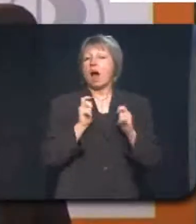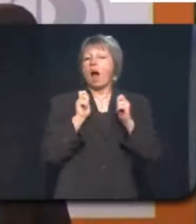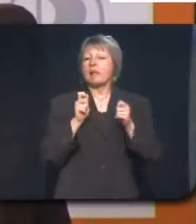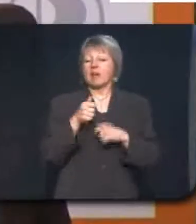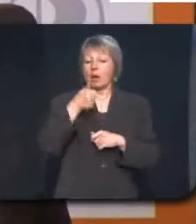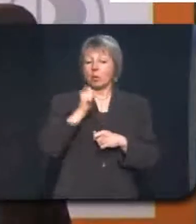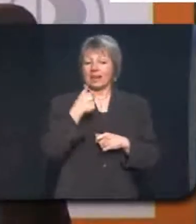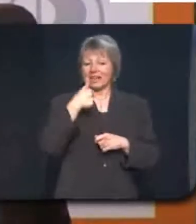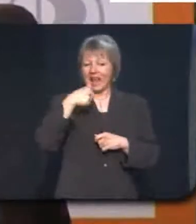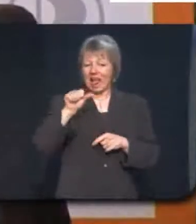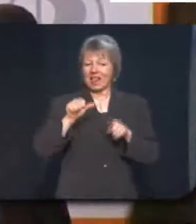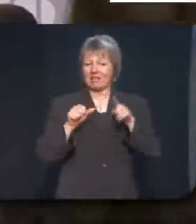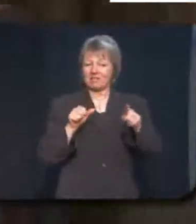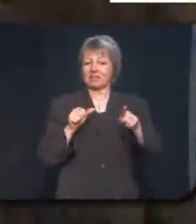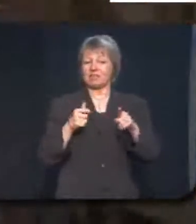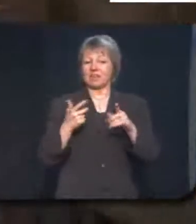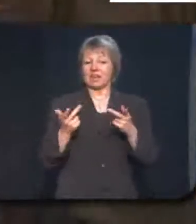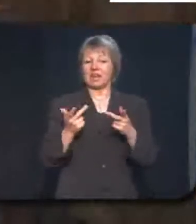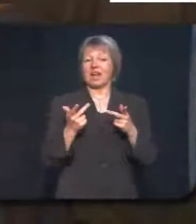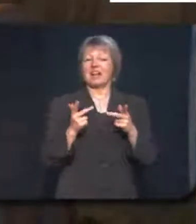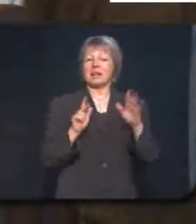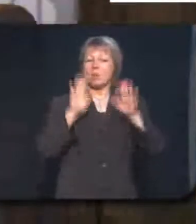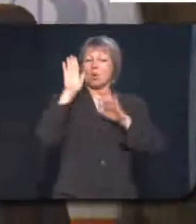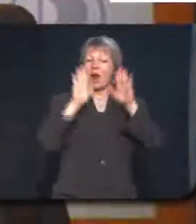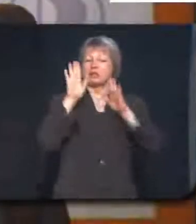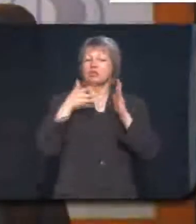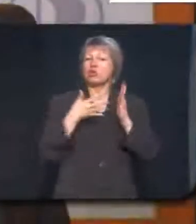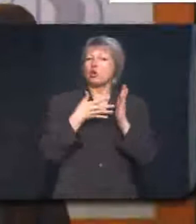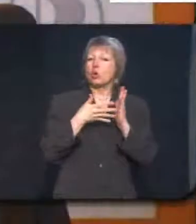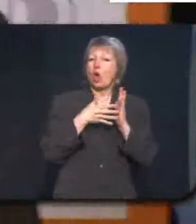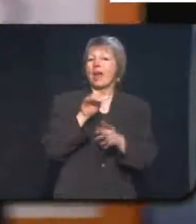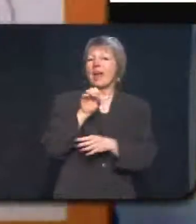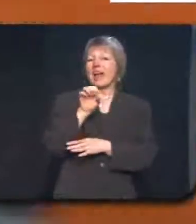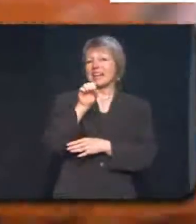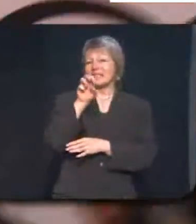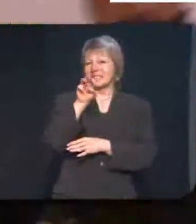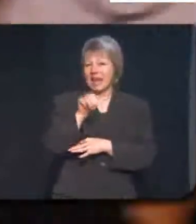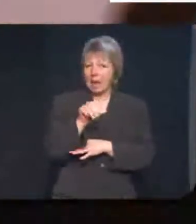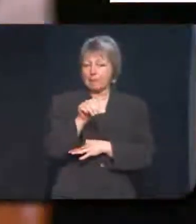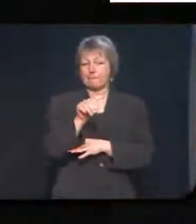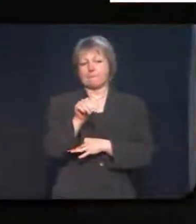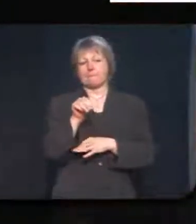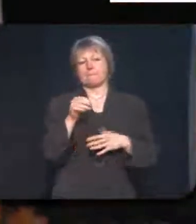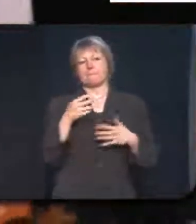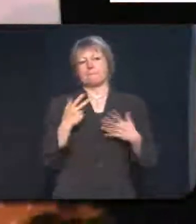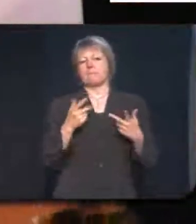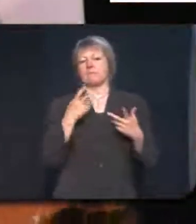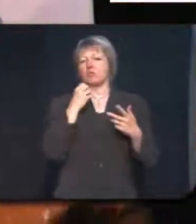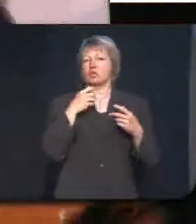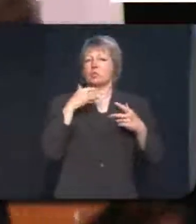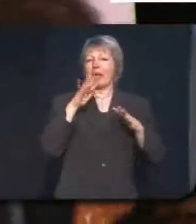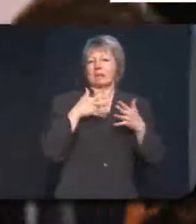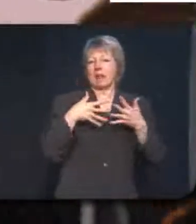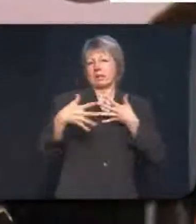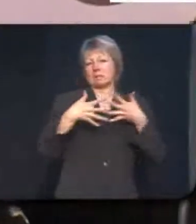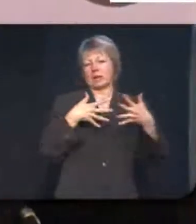Transparenz und demokratische Kontrolle des ISM bitte jetzt die Antragsteller den Antrag zu begründen